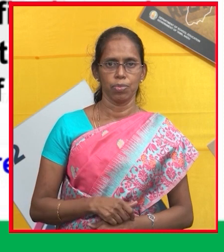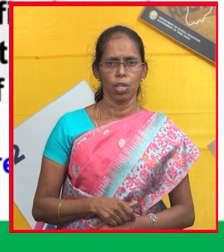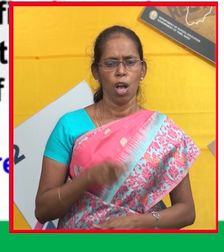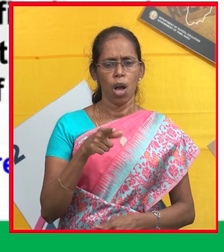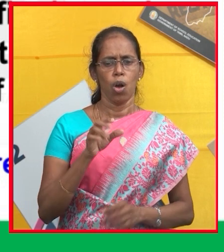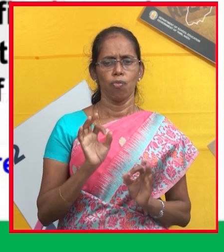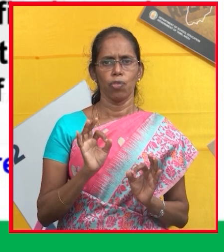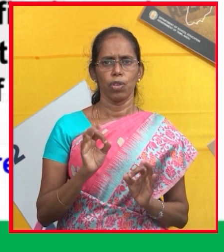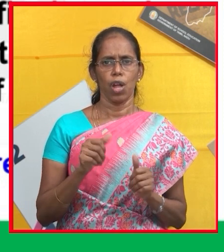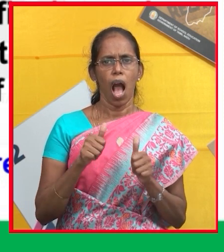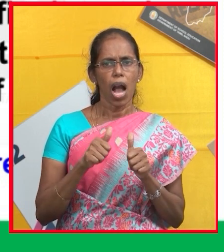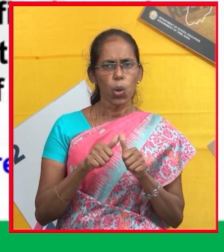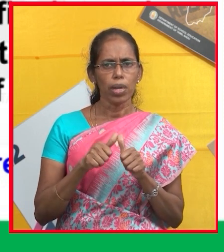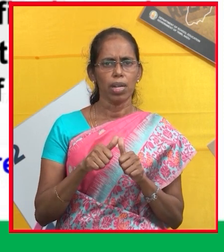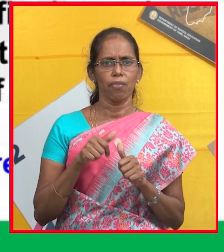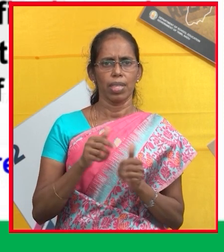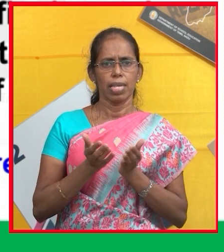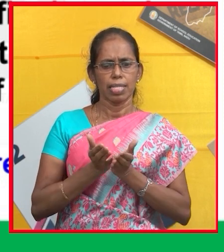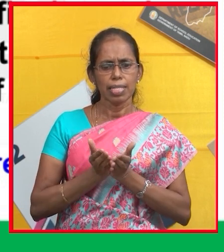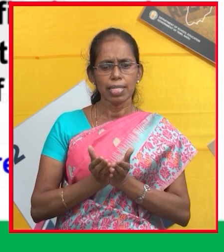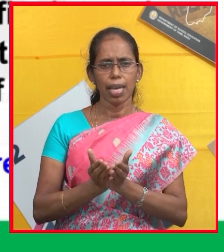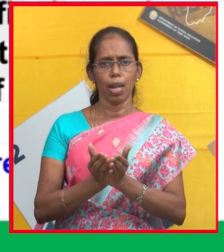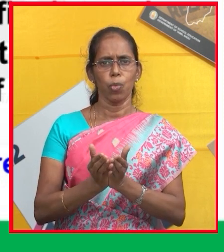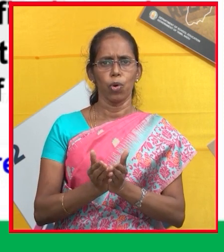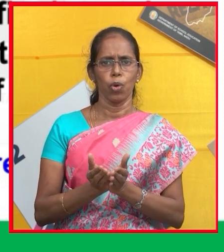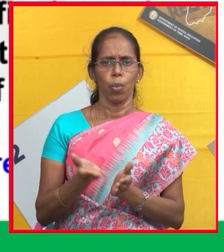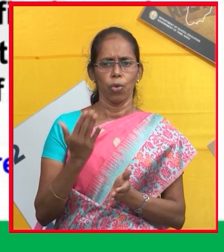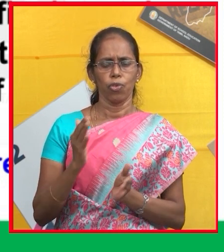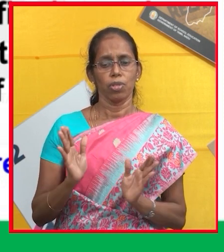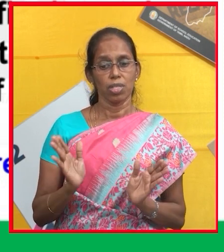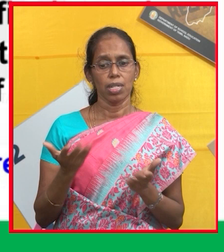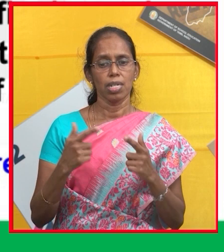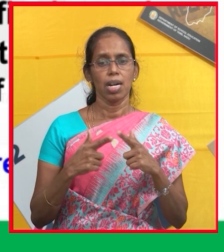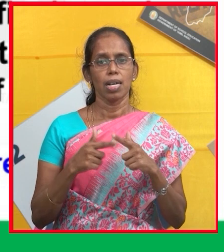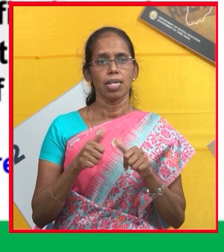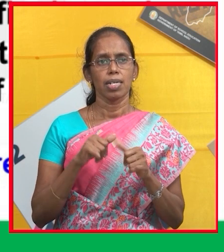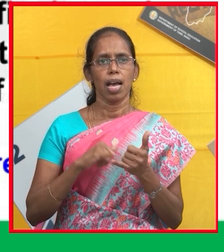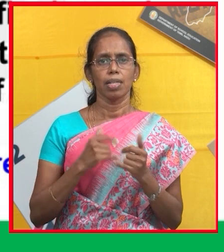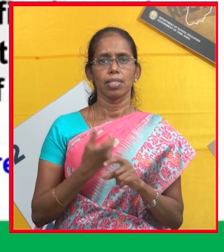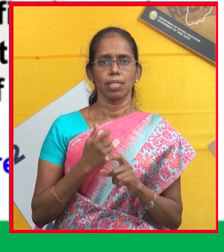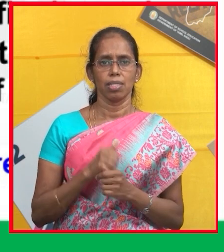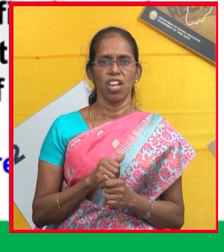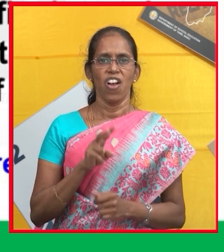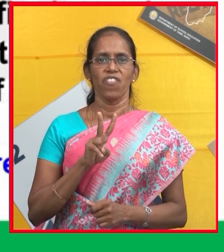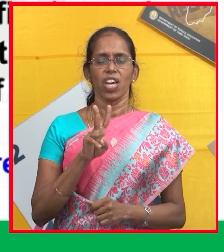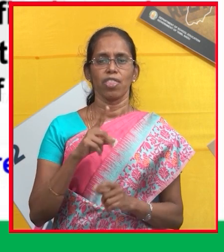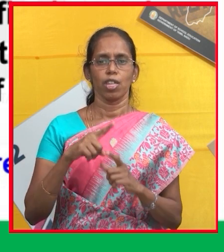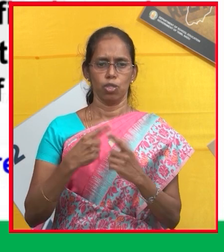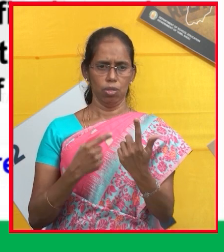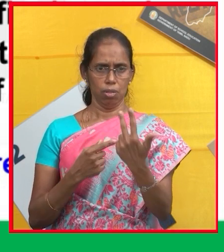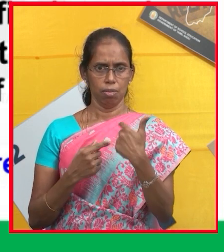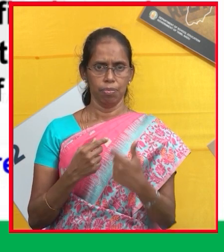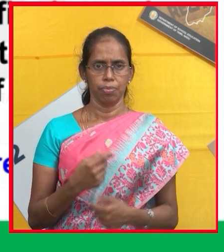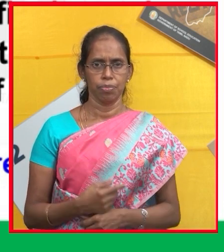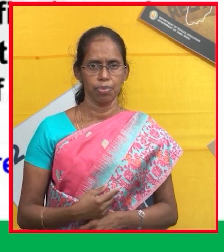well were you acquainted with the sailboat before you took up the task? Vartika Joshi: